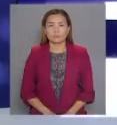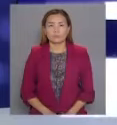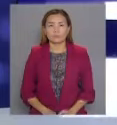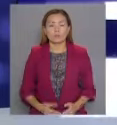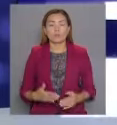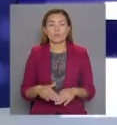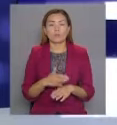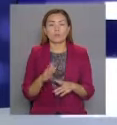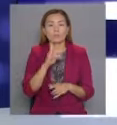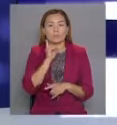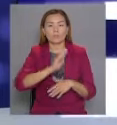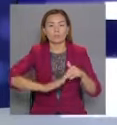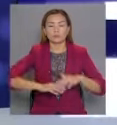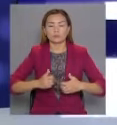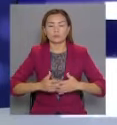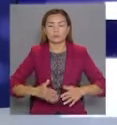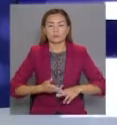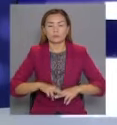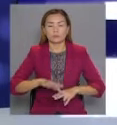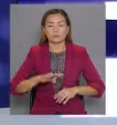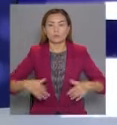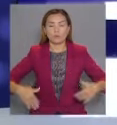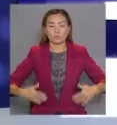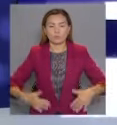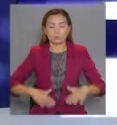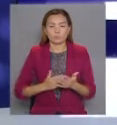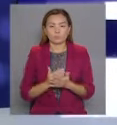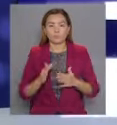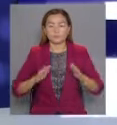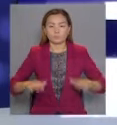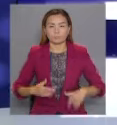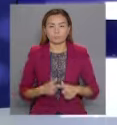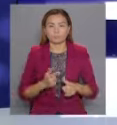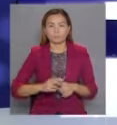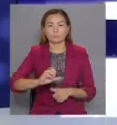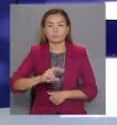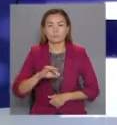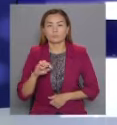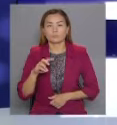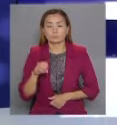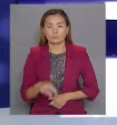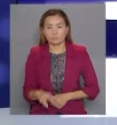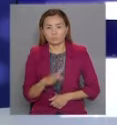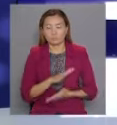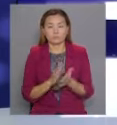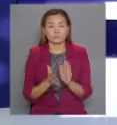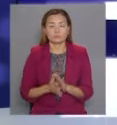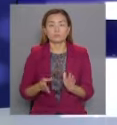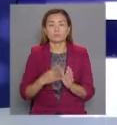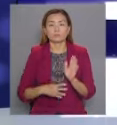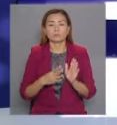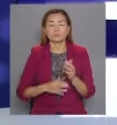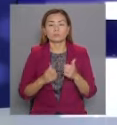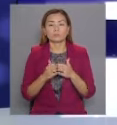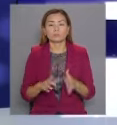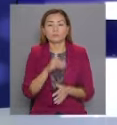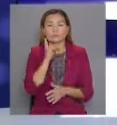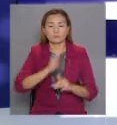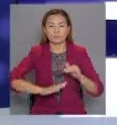В добрый путь, молодой специалист. В Атырауском политехническом высшем колледже имени Саламата Мукашева состоялся 90-й выпуск